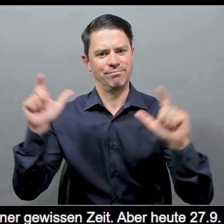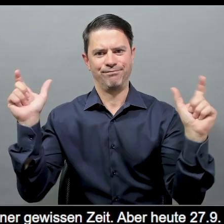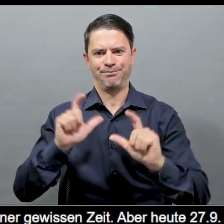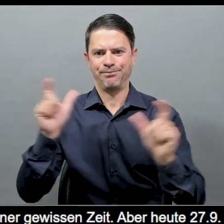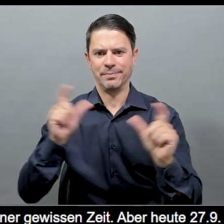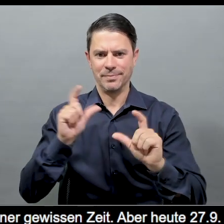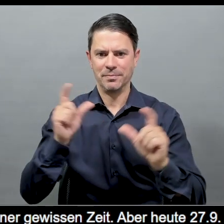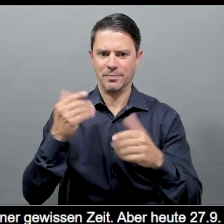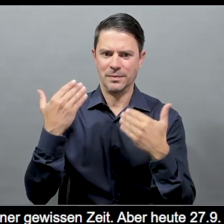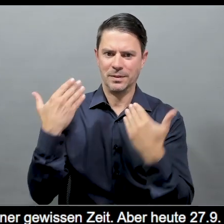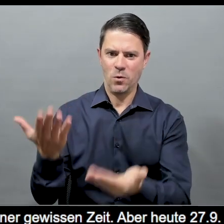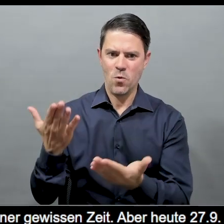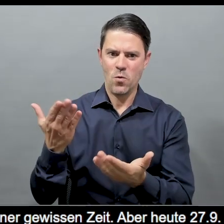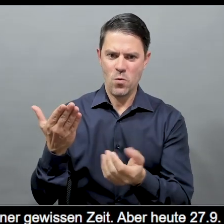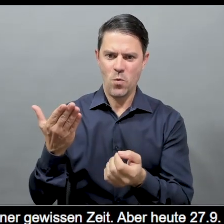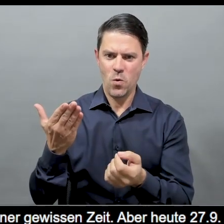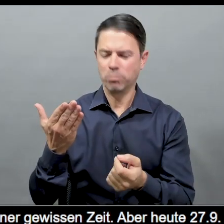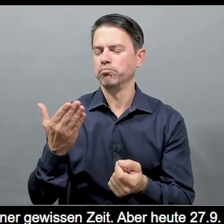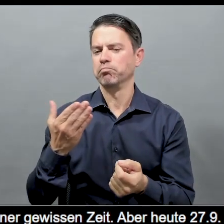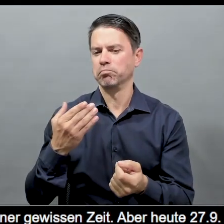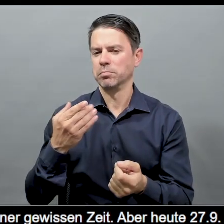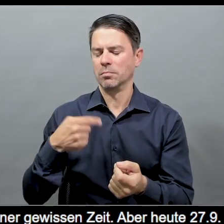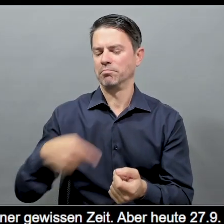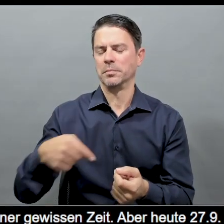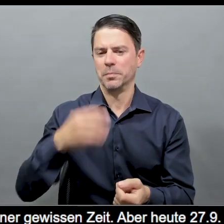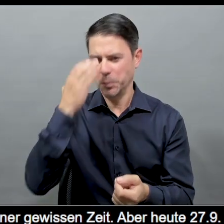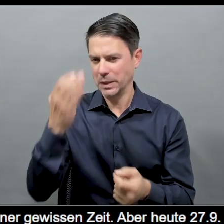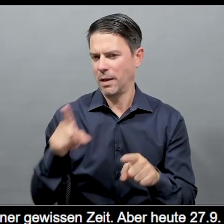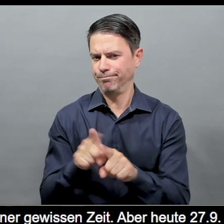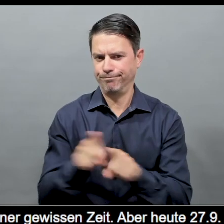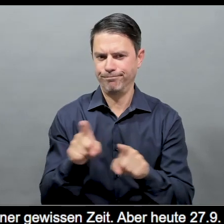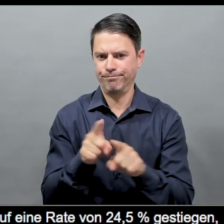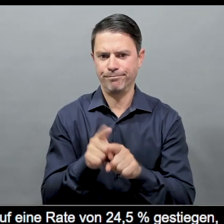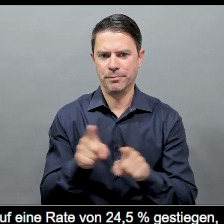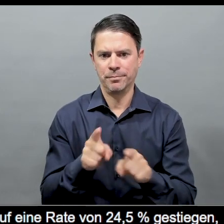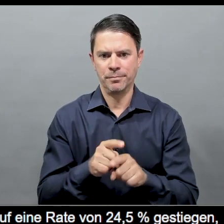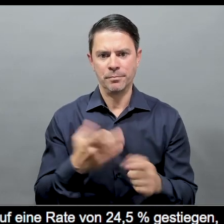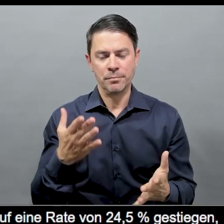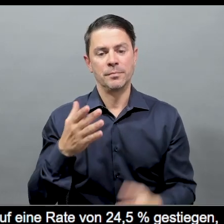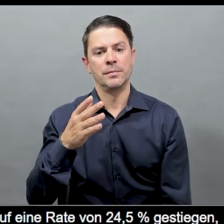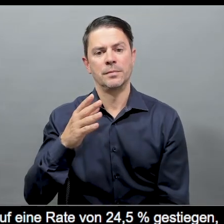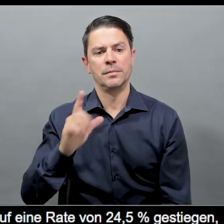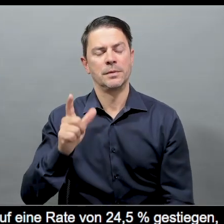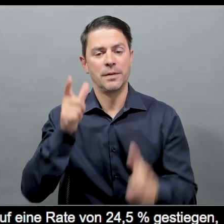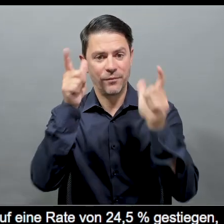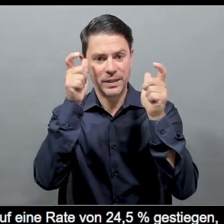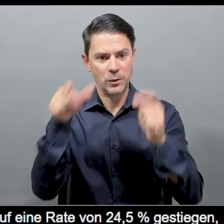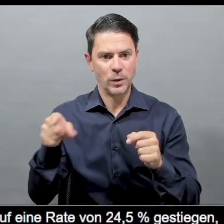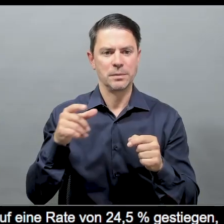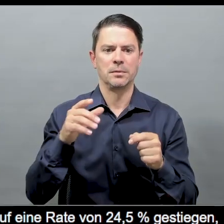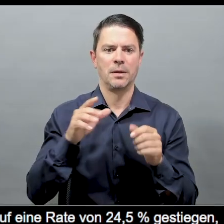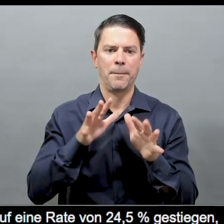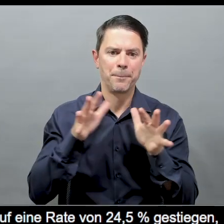auffrischen zu lassen. Booster-Impfungen sind ja jetzt auch mit den variantenspezifisch angepassten Impfstoffen,